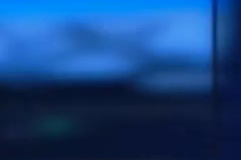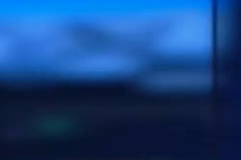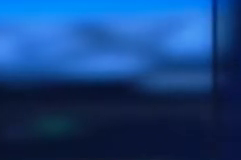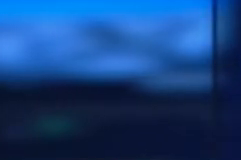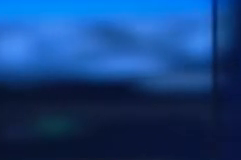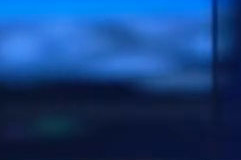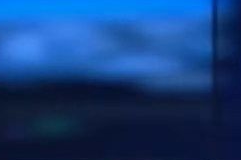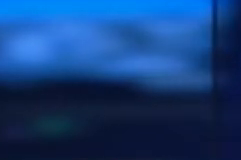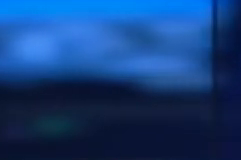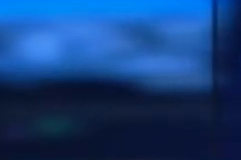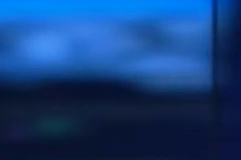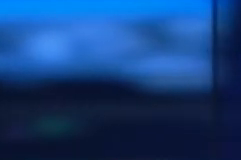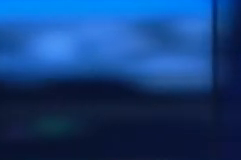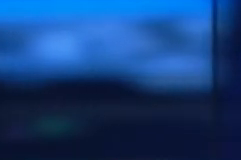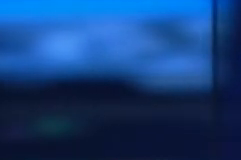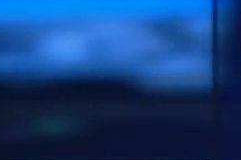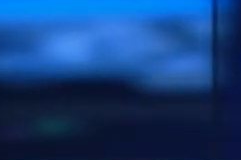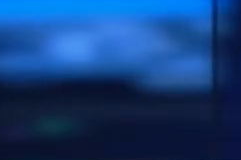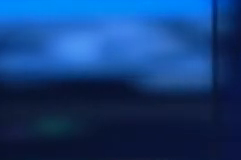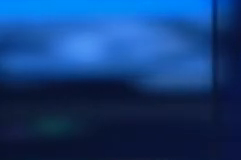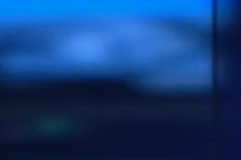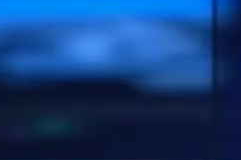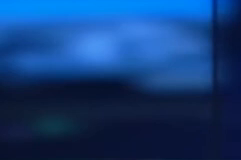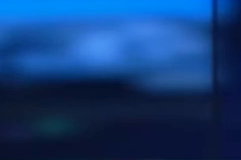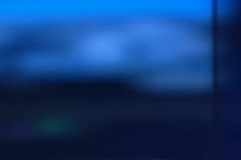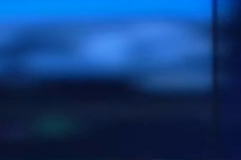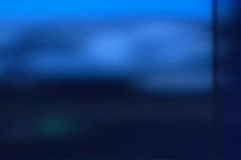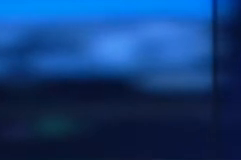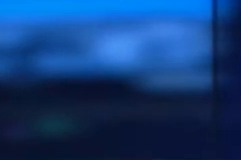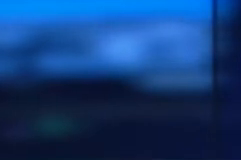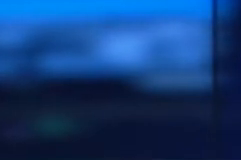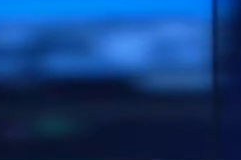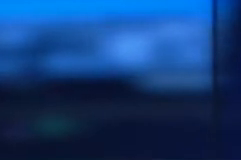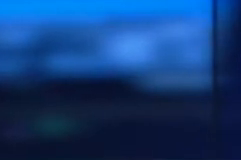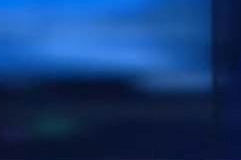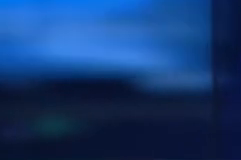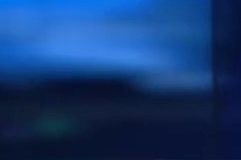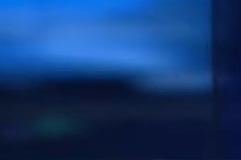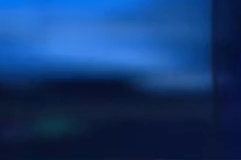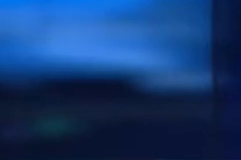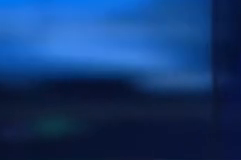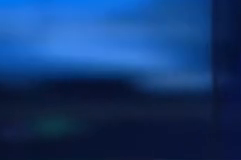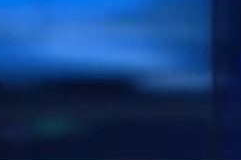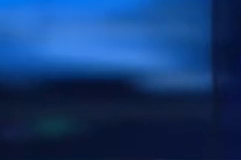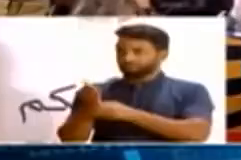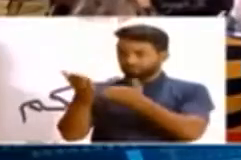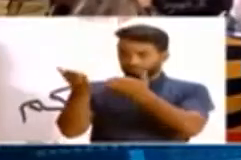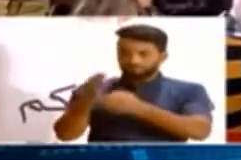عن 26 مرشح، ربما يعني التيار الواحد لديه أكثر من 3 أو 4 مرشحين؟